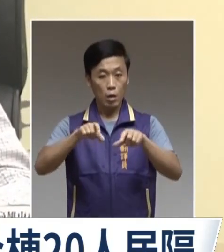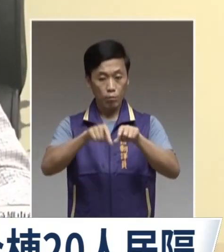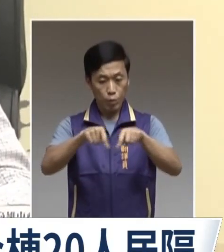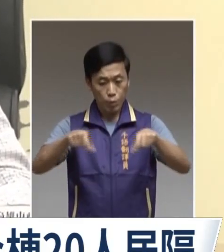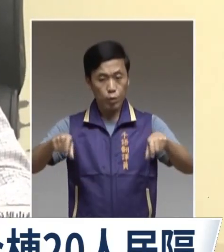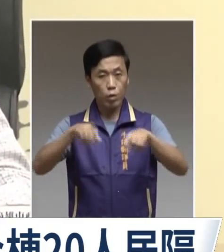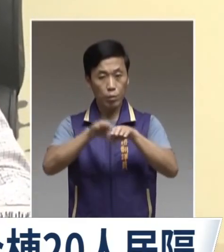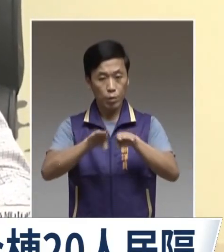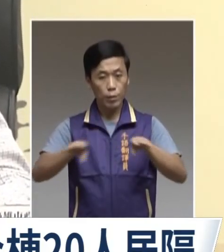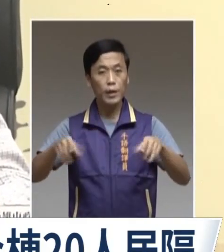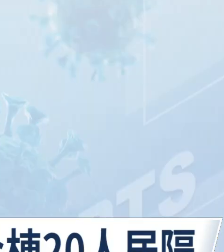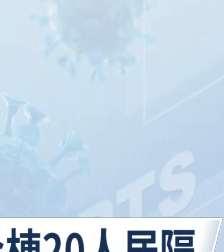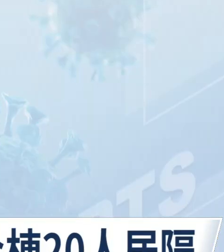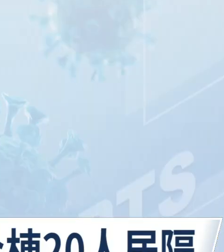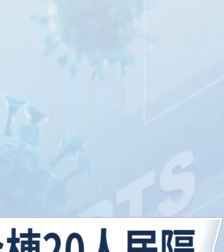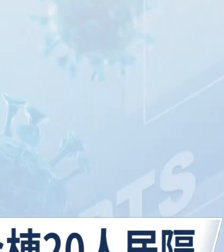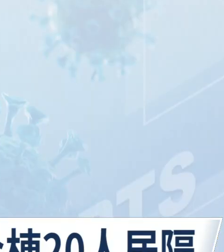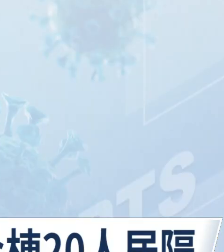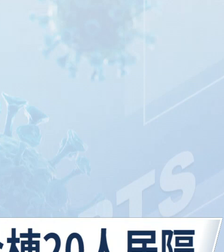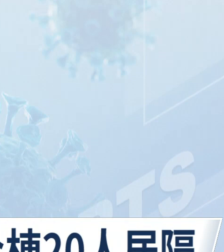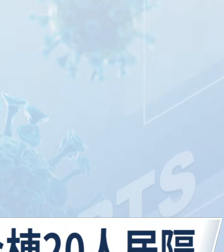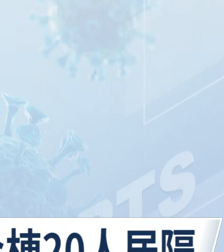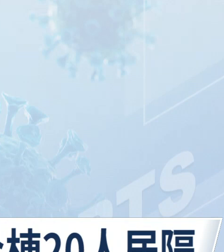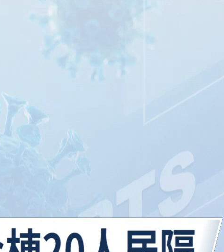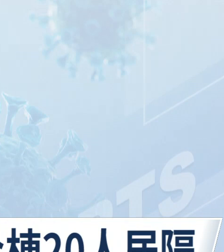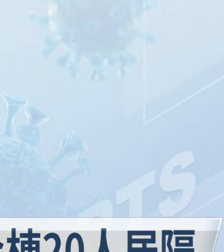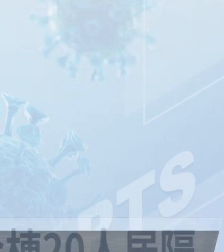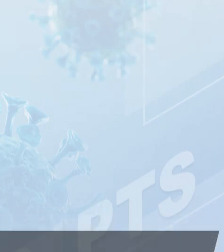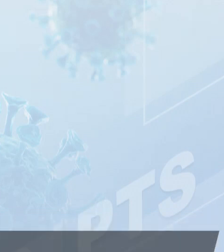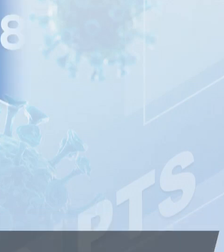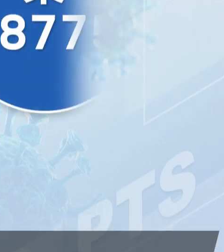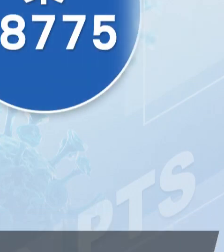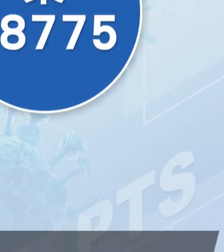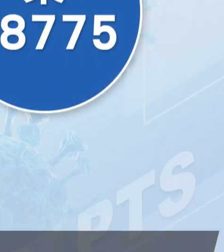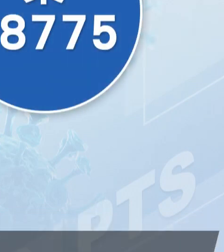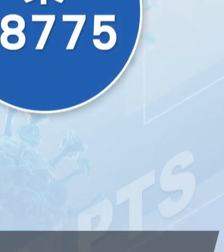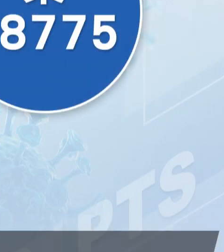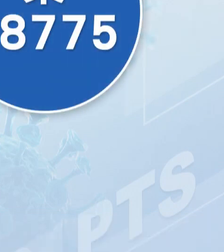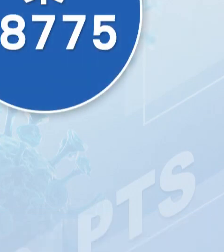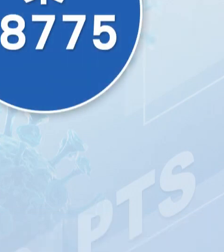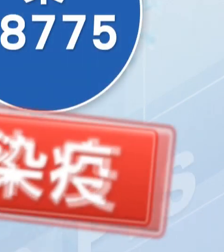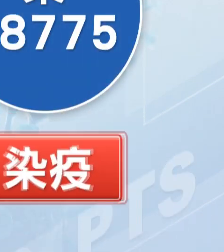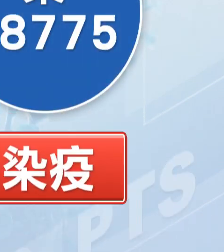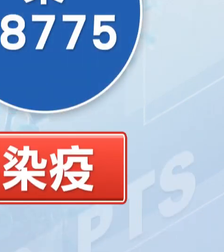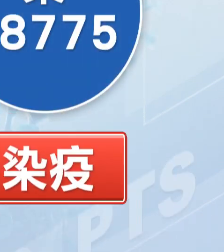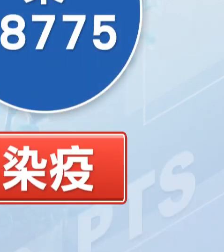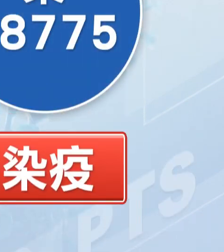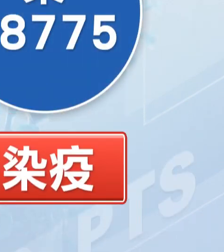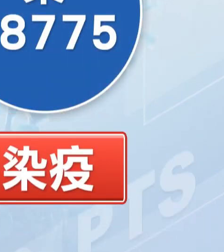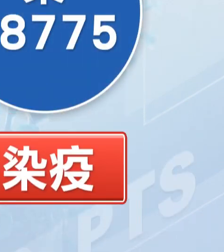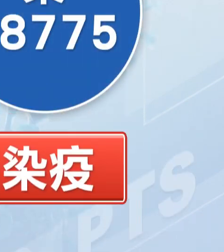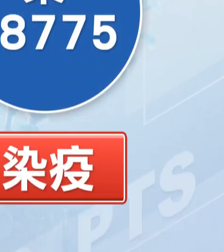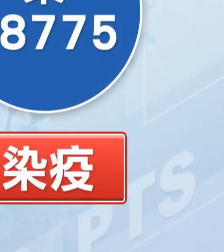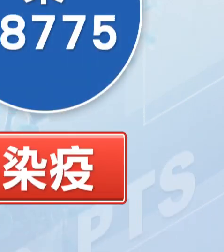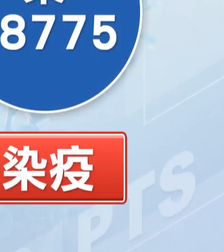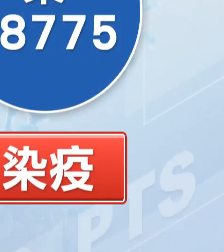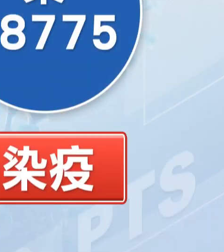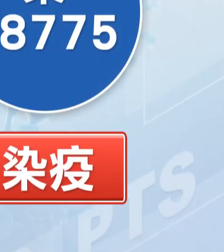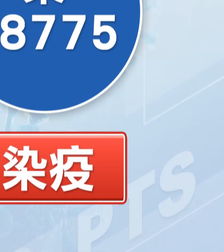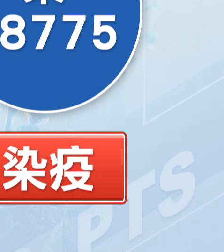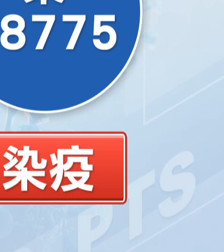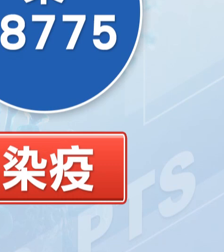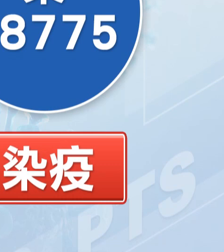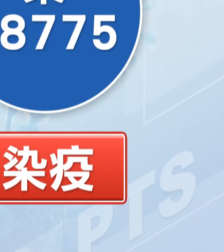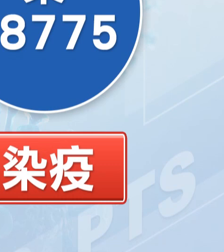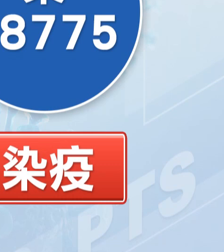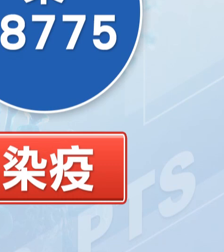栋公寓住户传染，日前发病的案18352与29号确诊的案18775，2人曾共用